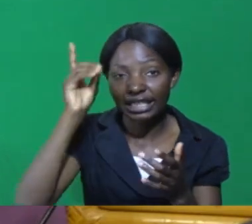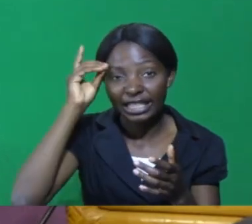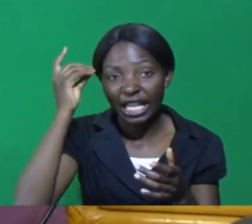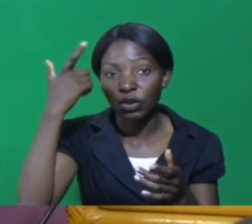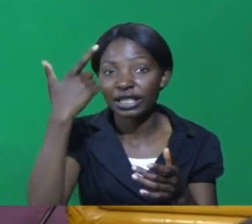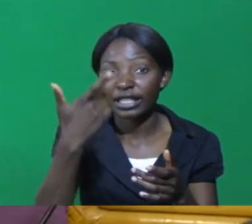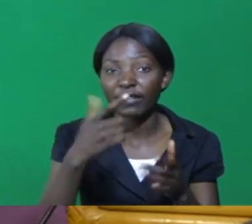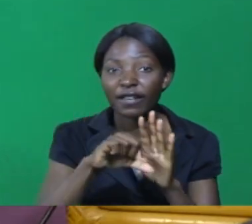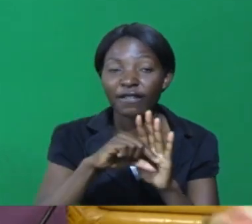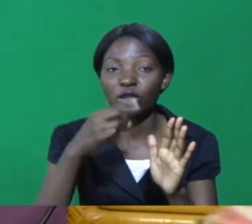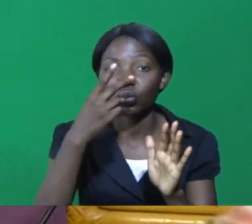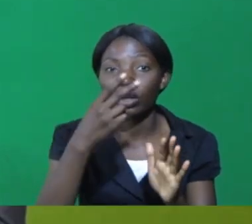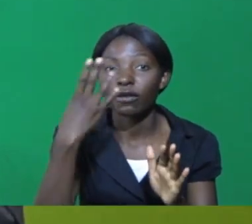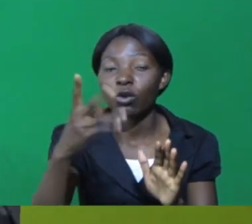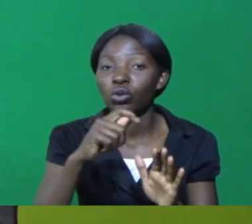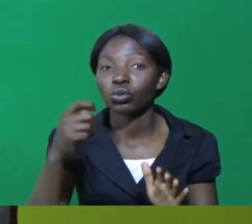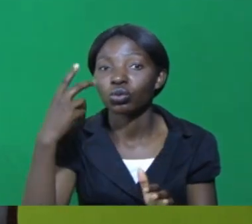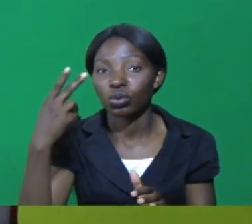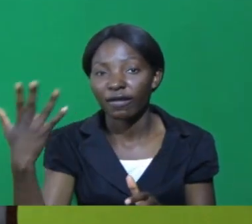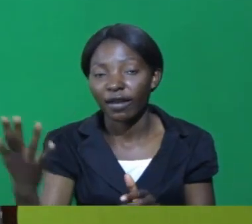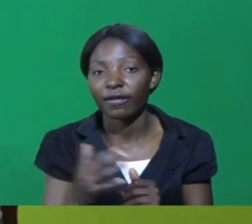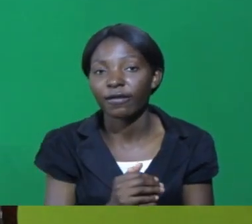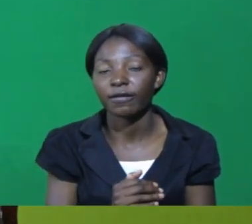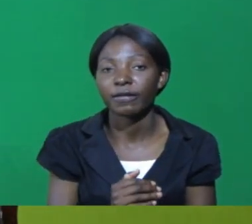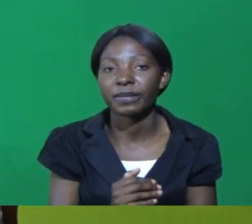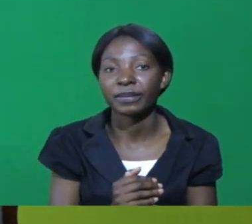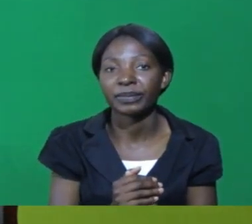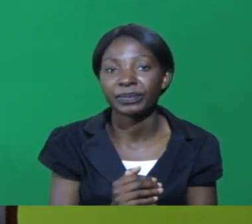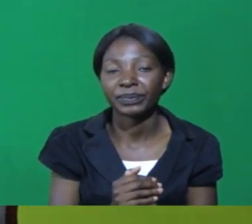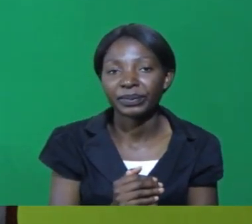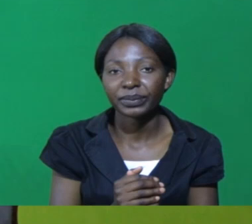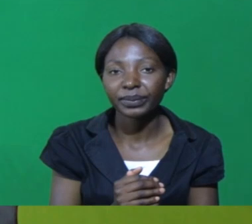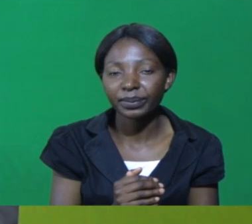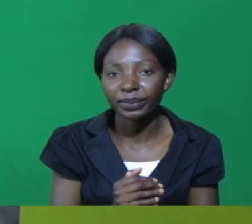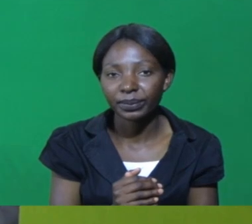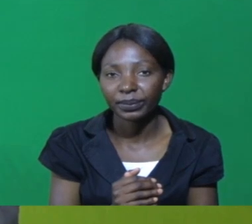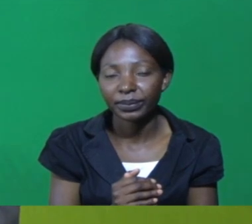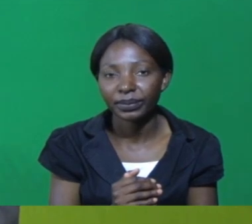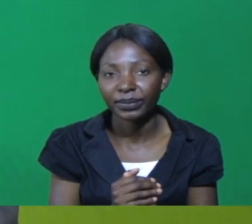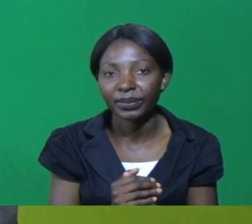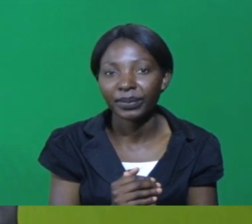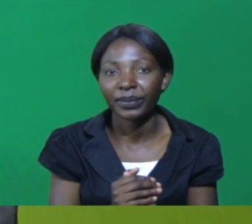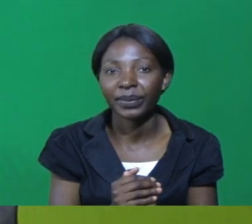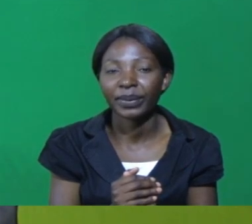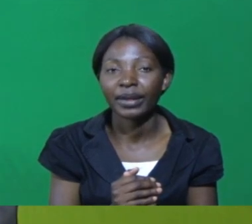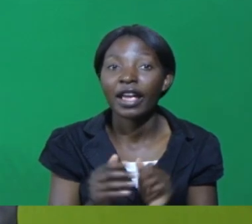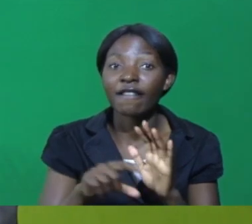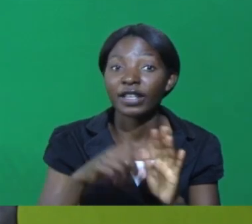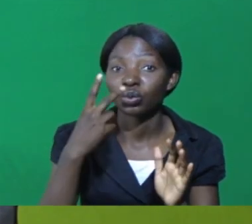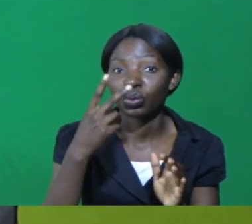verse 24 na 25. Daniel 7 pavhesi ya 24 nevhesi 25. Verse